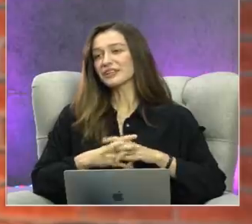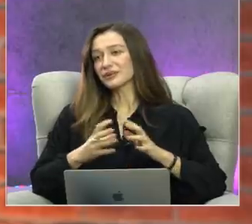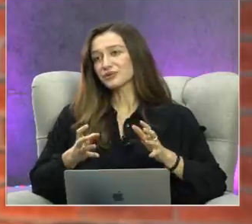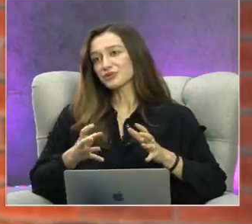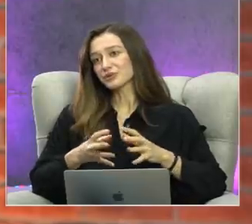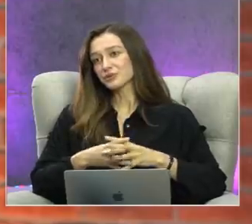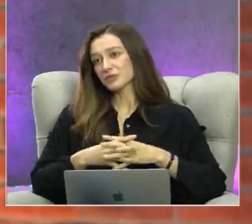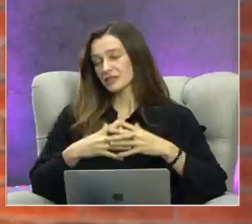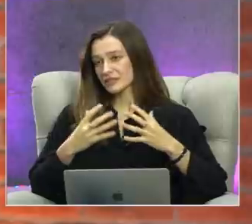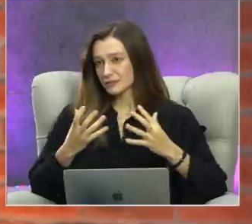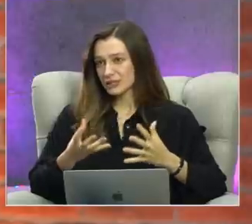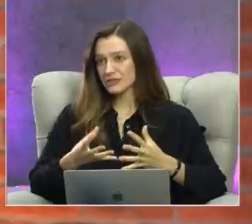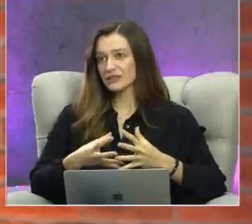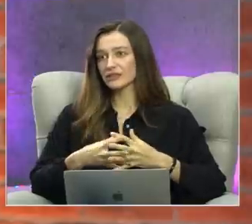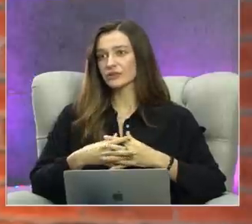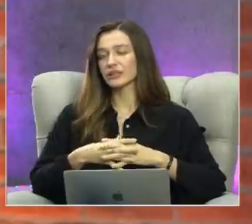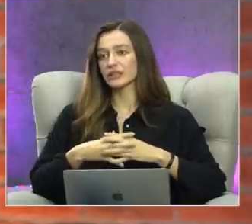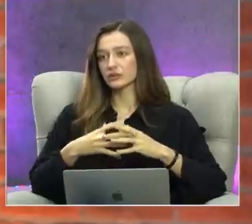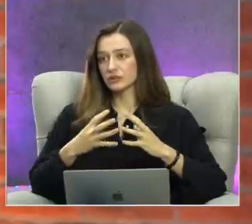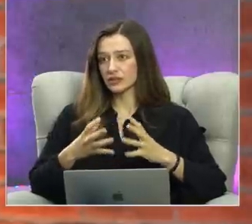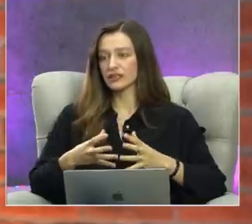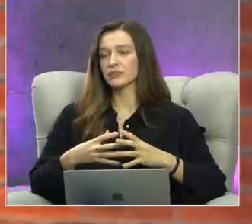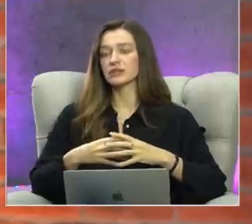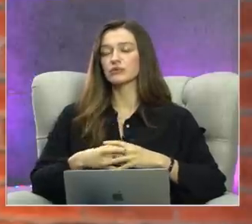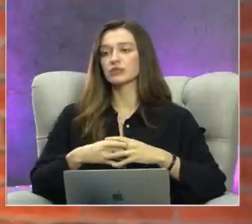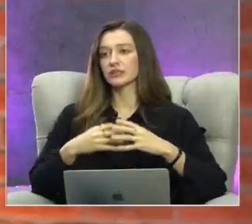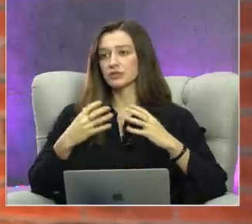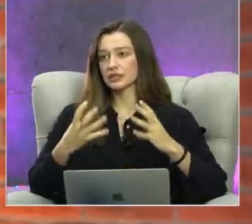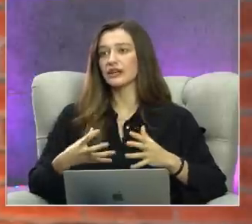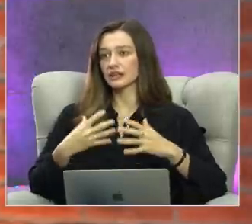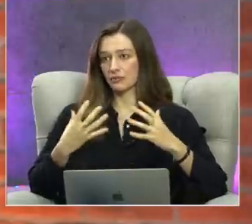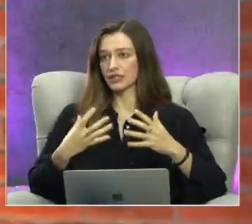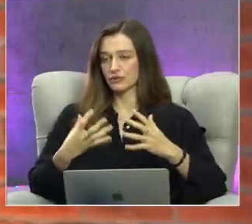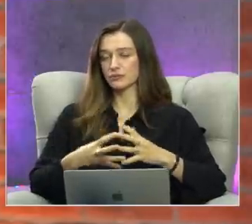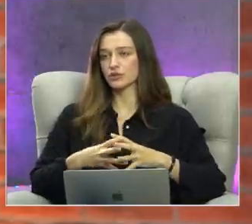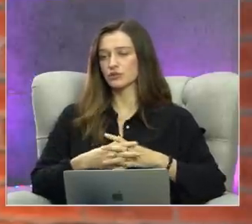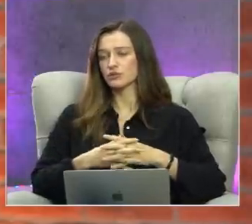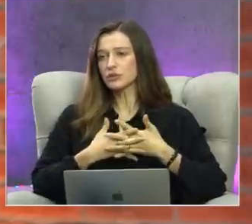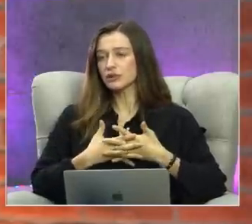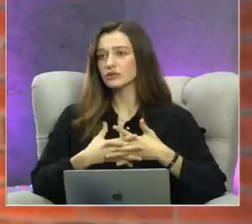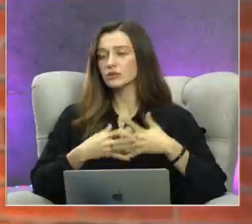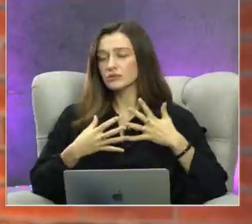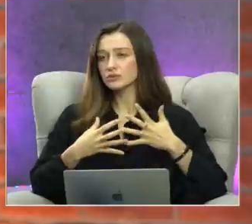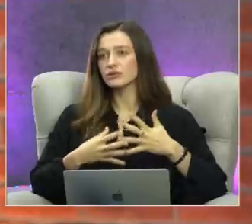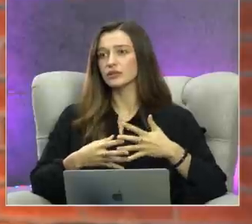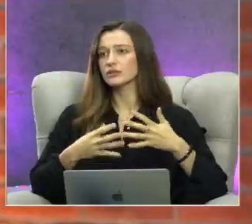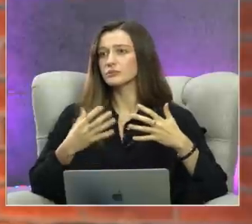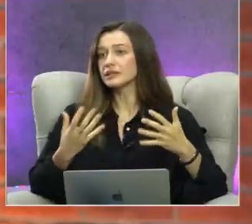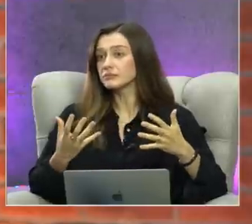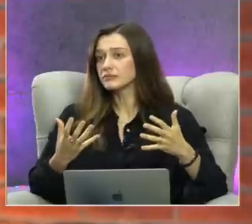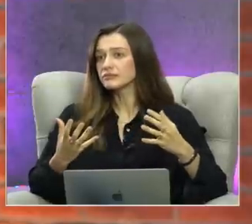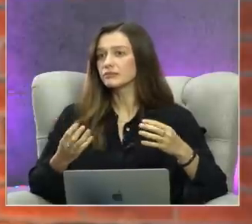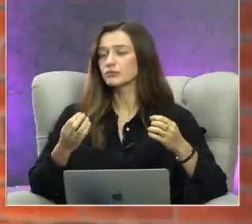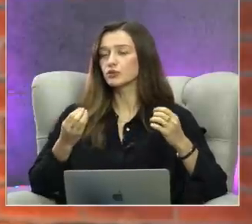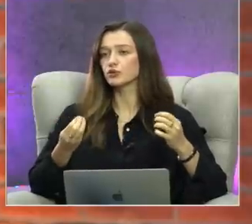Bu kadar konuşuyoruz, bu işte siz bilim insanları olarak ya da işte akademide bulunarak bir şeyler ki yap keşfetmeye çalışıyoruz ama şöyle bir soru var.